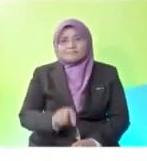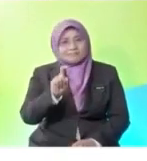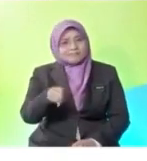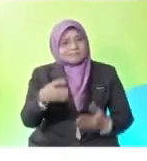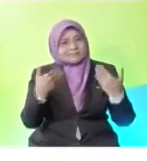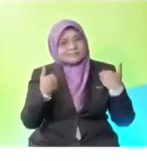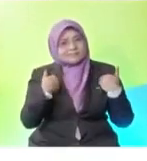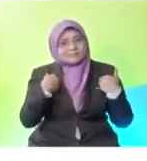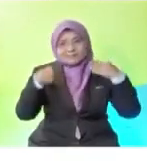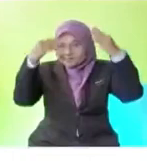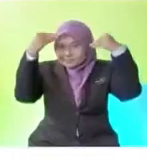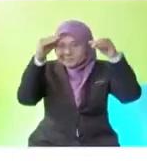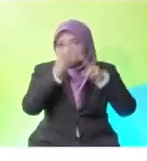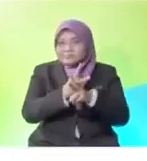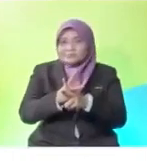bersama-sama